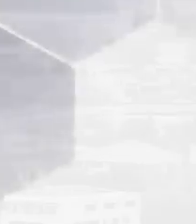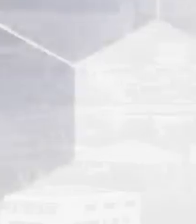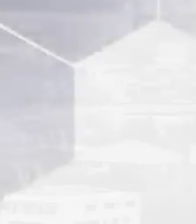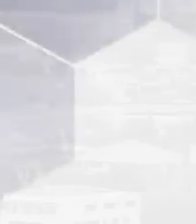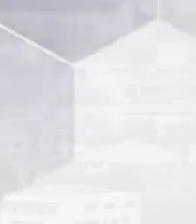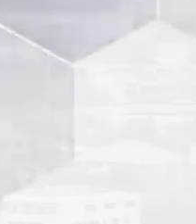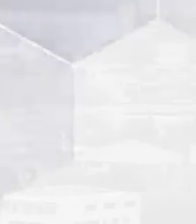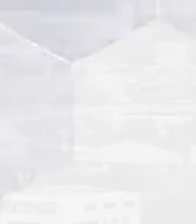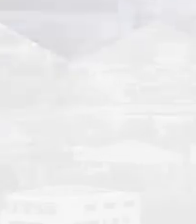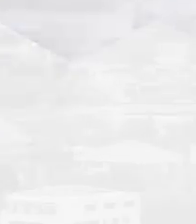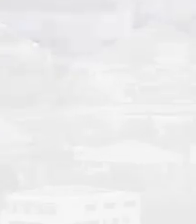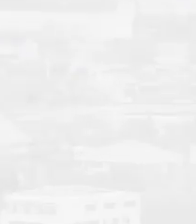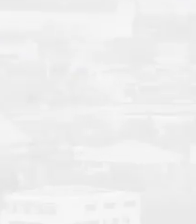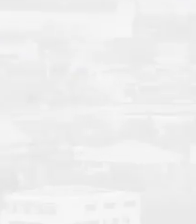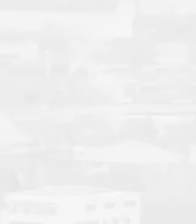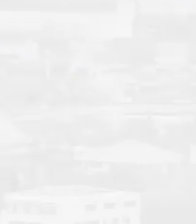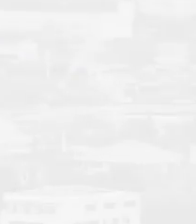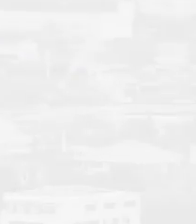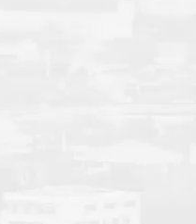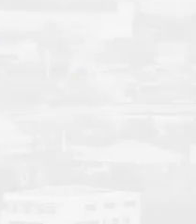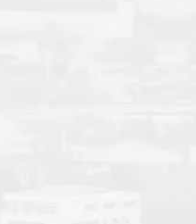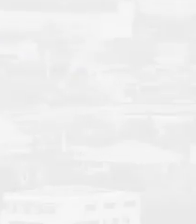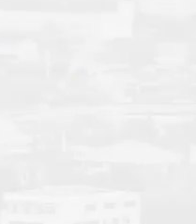ได้สะดวกง่ายดายแค่กดลิ้งค์ใต้วีดีโอนี้นะครับติด